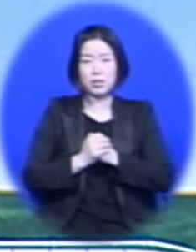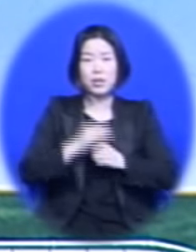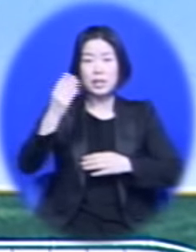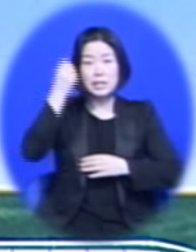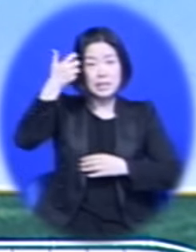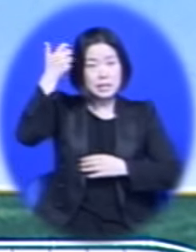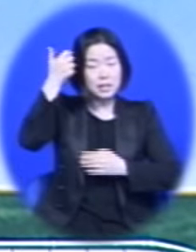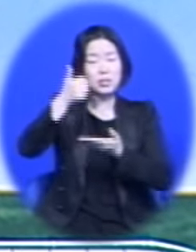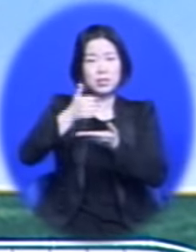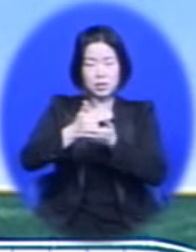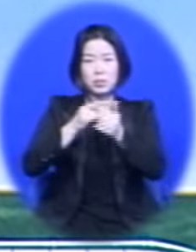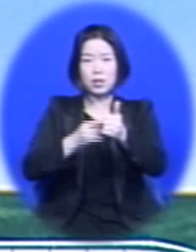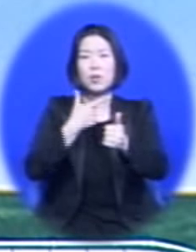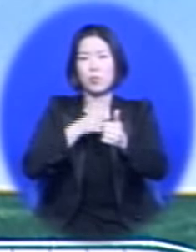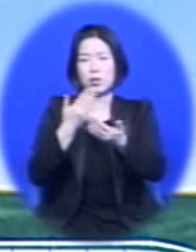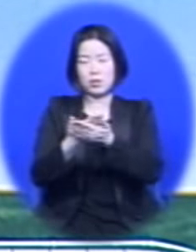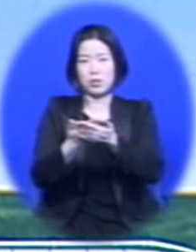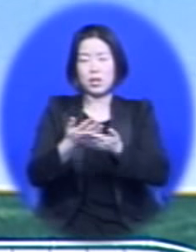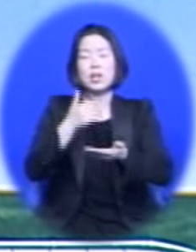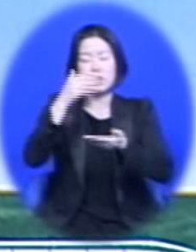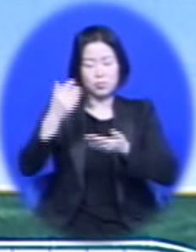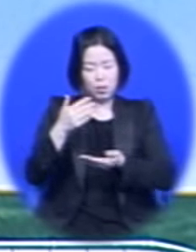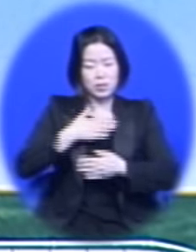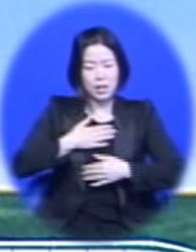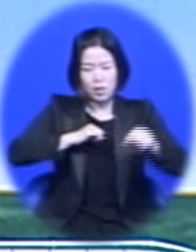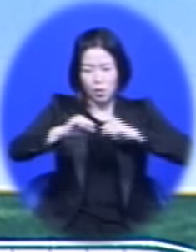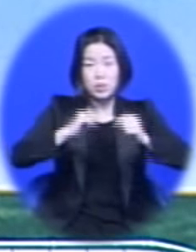성령님께 구하셔야 돼요. 성령님, 제게 역사해 주옵소서.